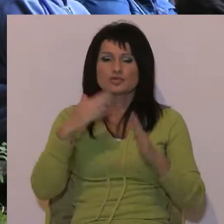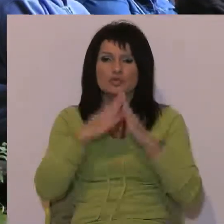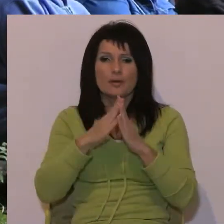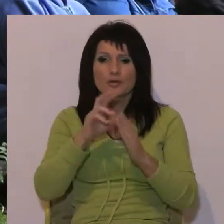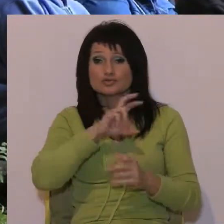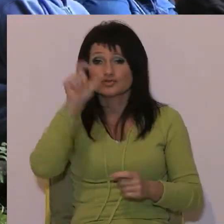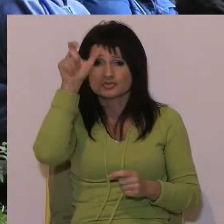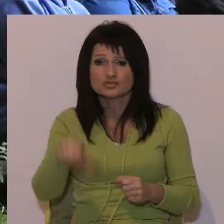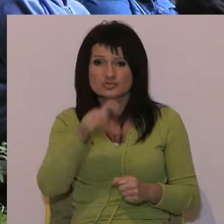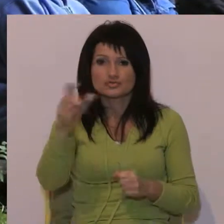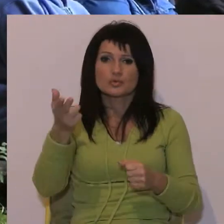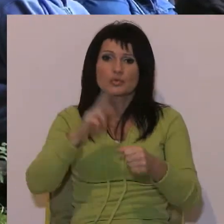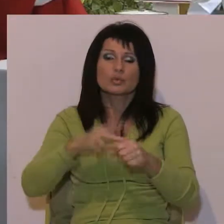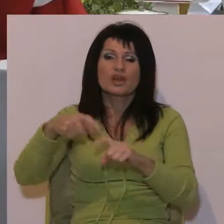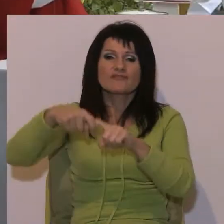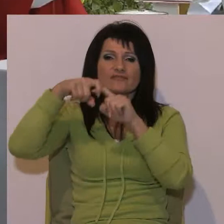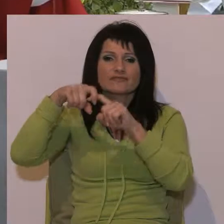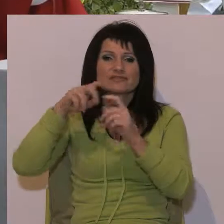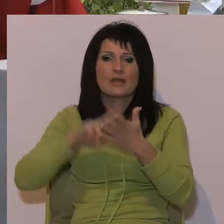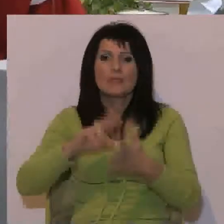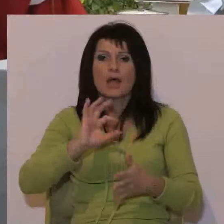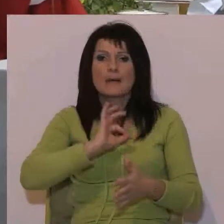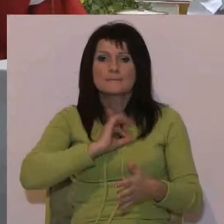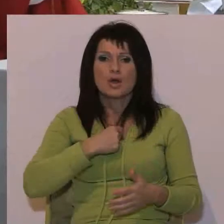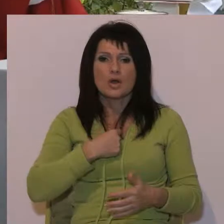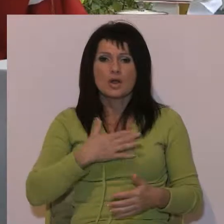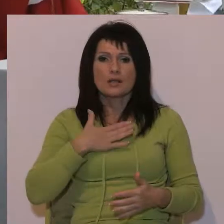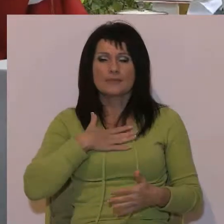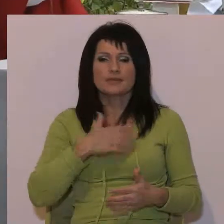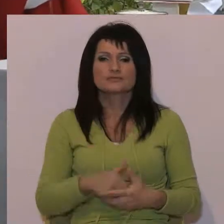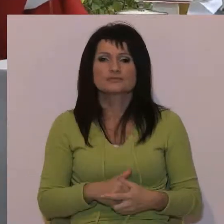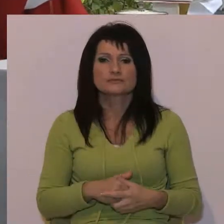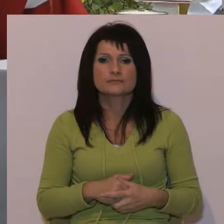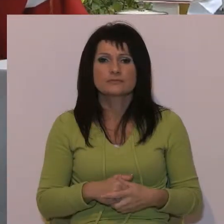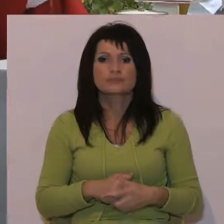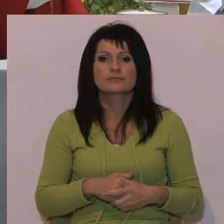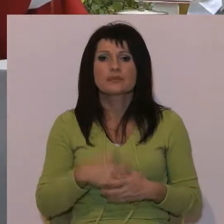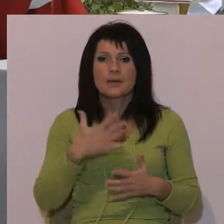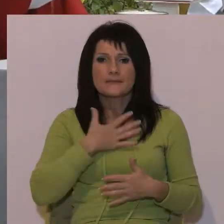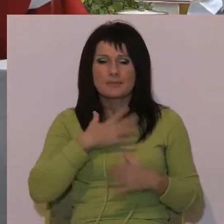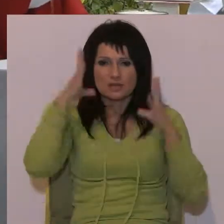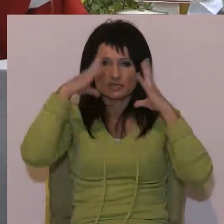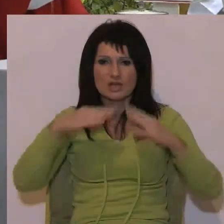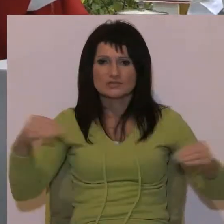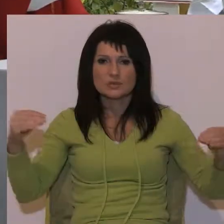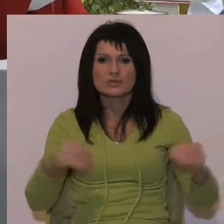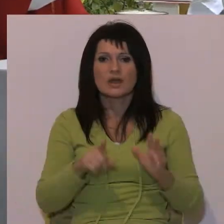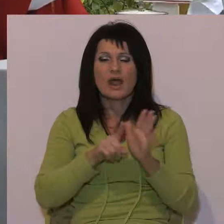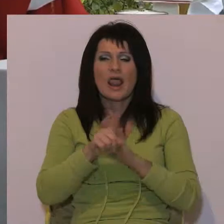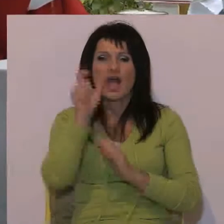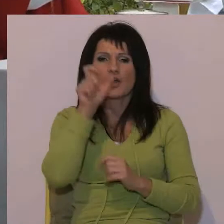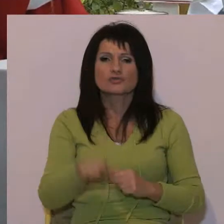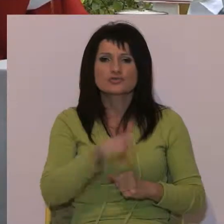może krzyż, który wisi na mojej piersi. Miejmy szacunek dla